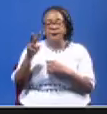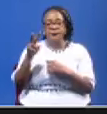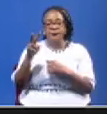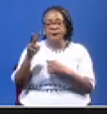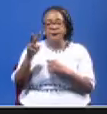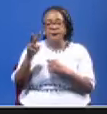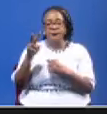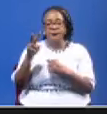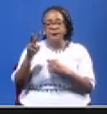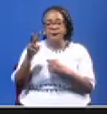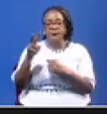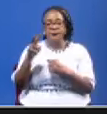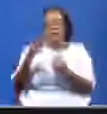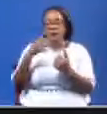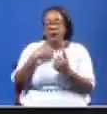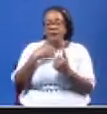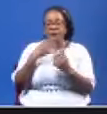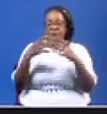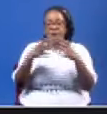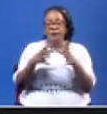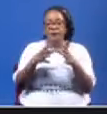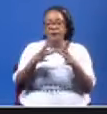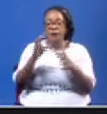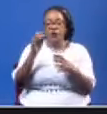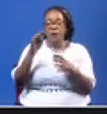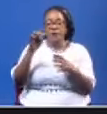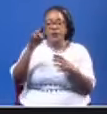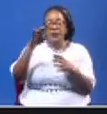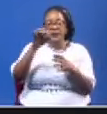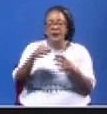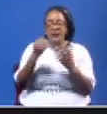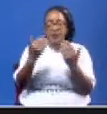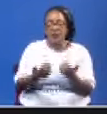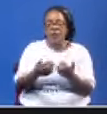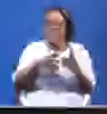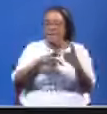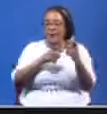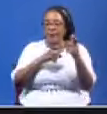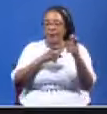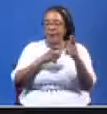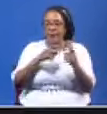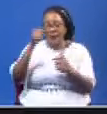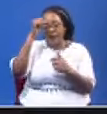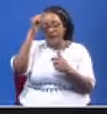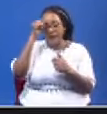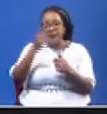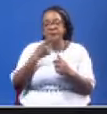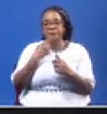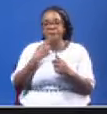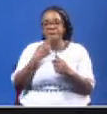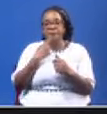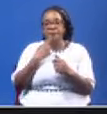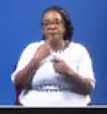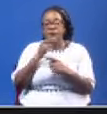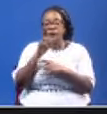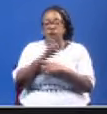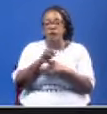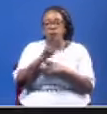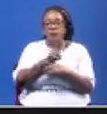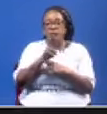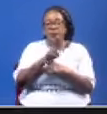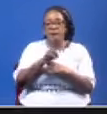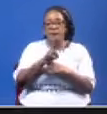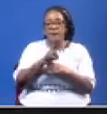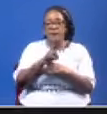Na mtazamaji, vuguvugu la wanachama wa Communist limeishtumu serikali kwa madai ya kutumia makachero